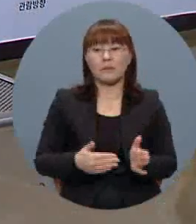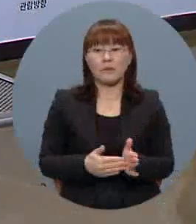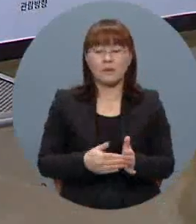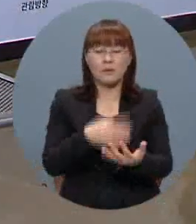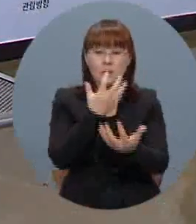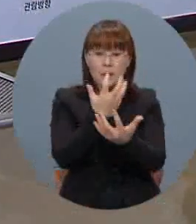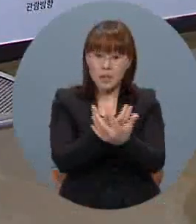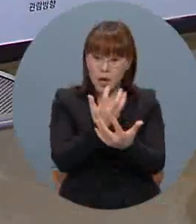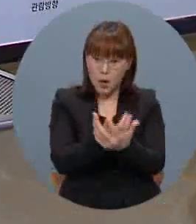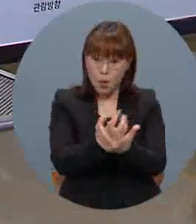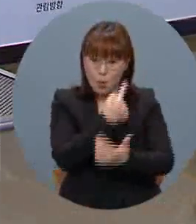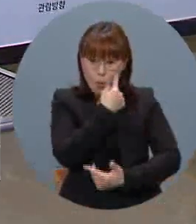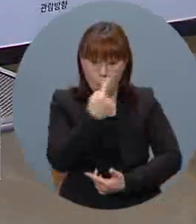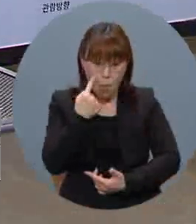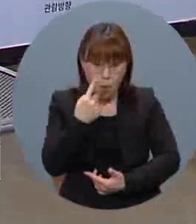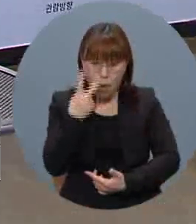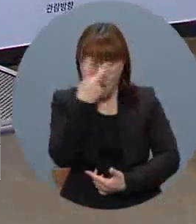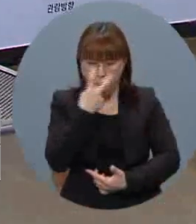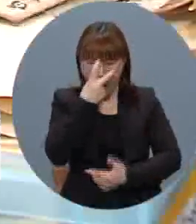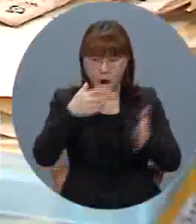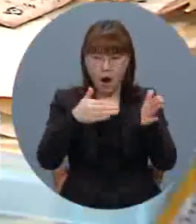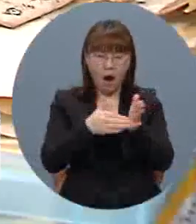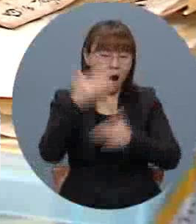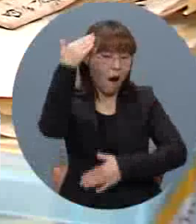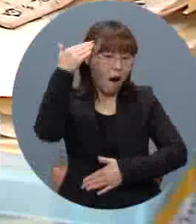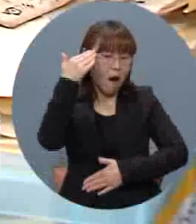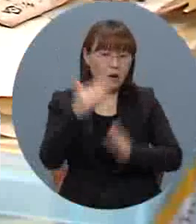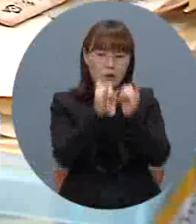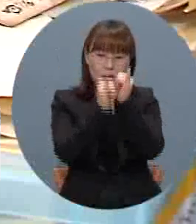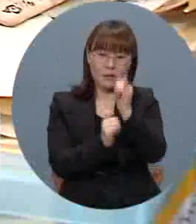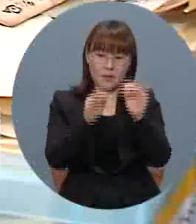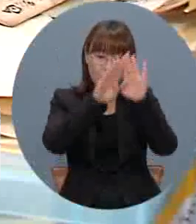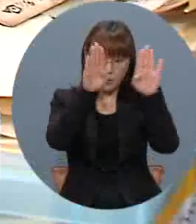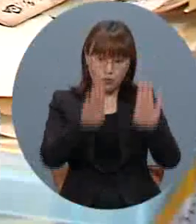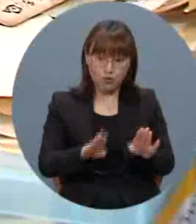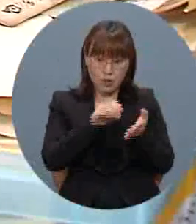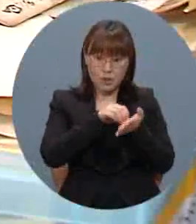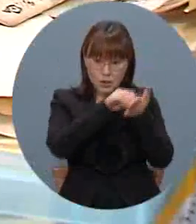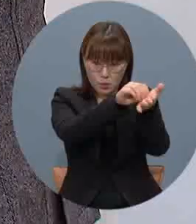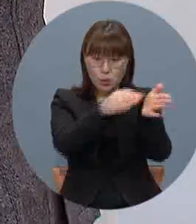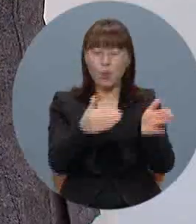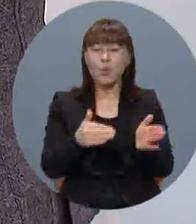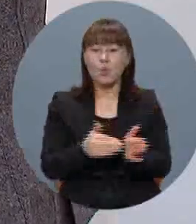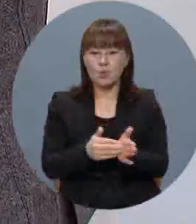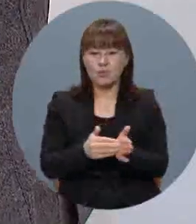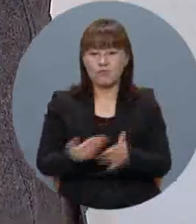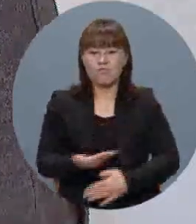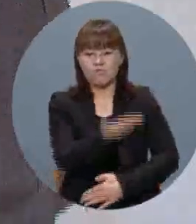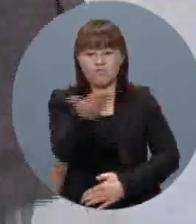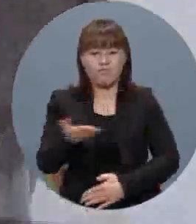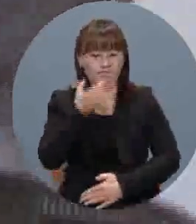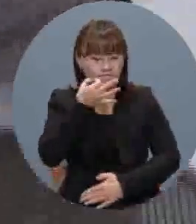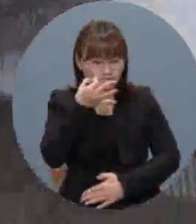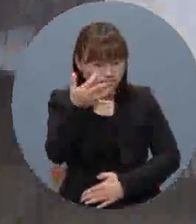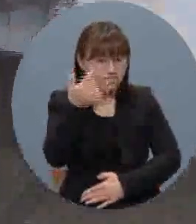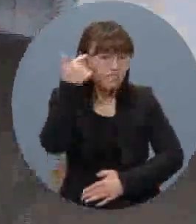자료는 보증을 거쳐 대한민국 역사박물관에 등록을 마친 뒤 일반인에게